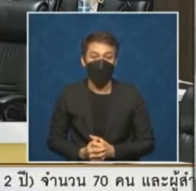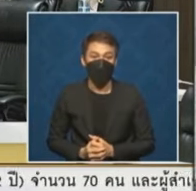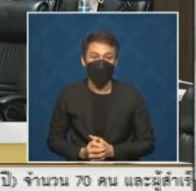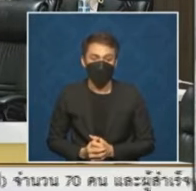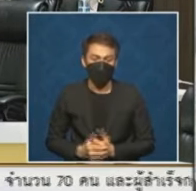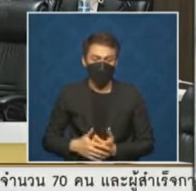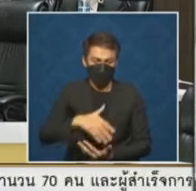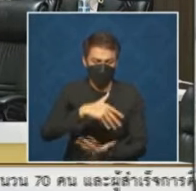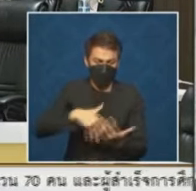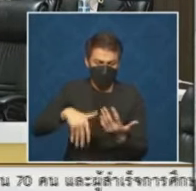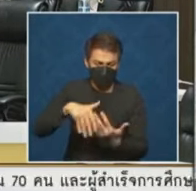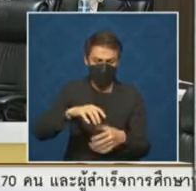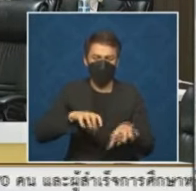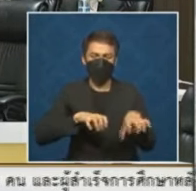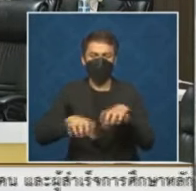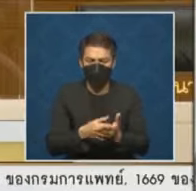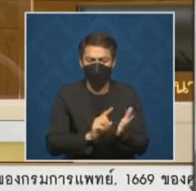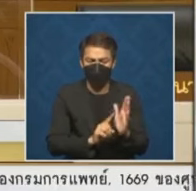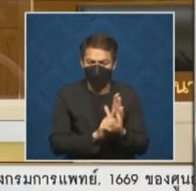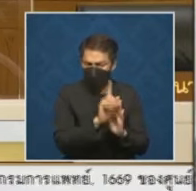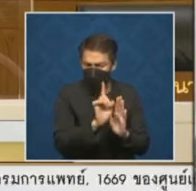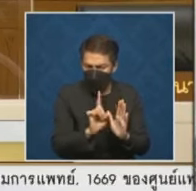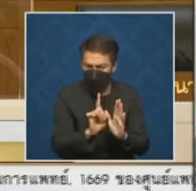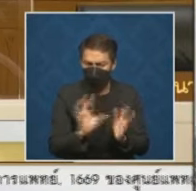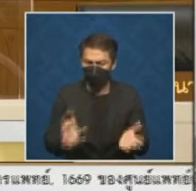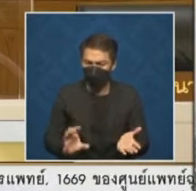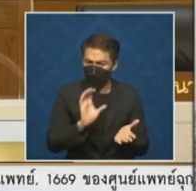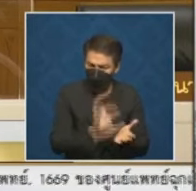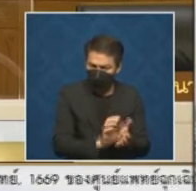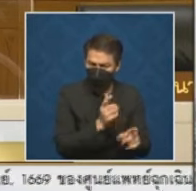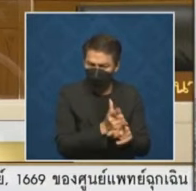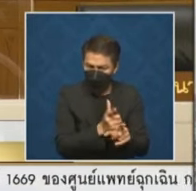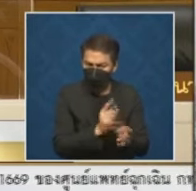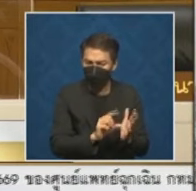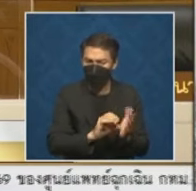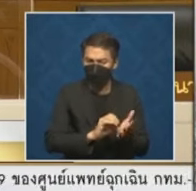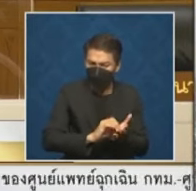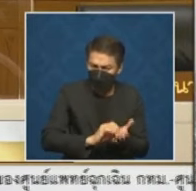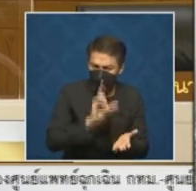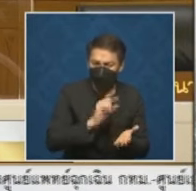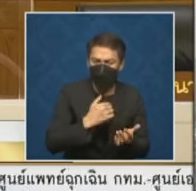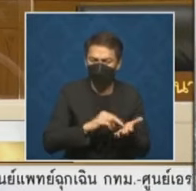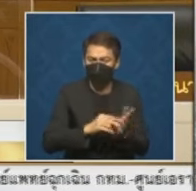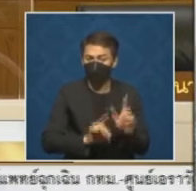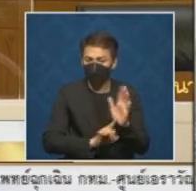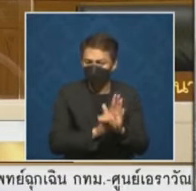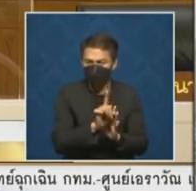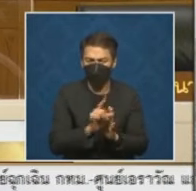ริตคอร์รัปชันจะรอดจากการตรวจสอบฝ่ายค้านมาได้นานถึง7ปีเหร อ รัฐบาลยิ่งรักไป